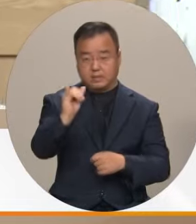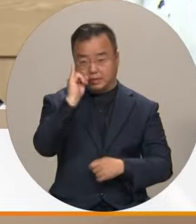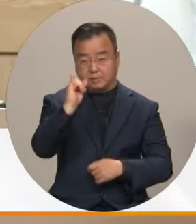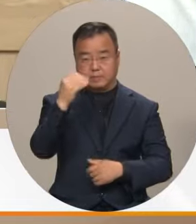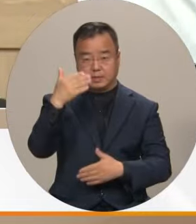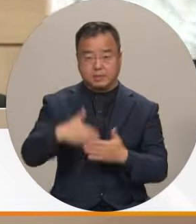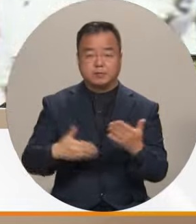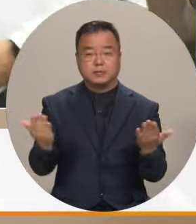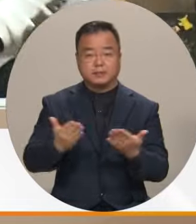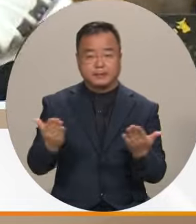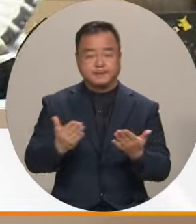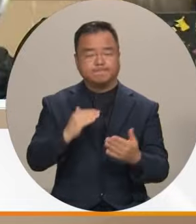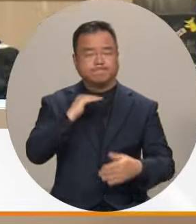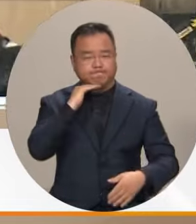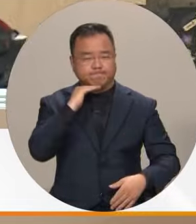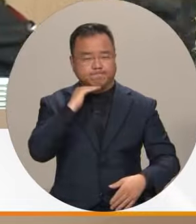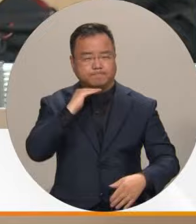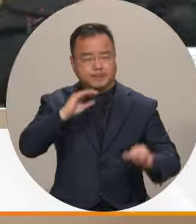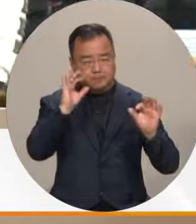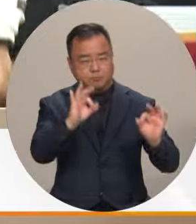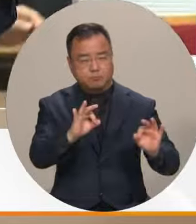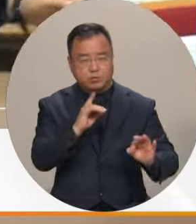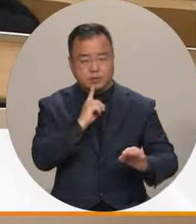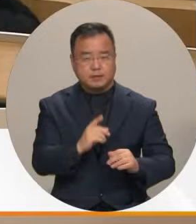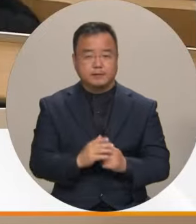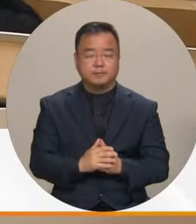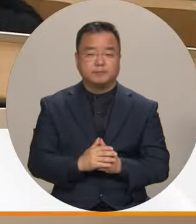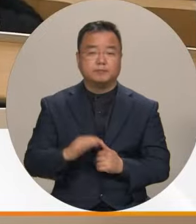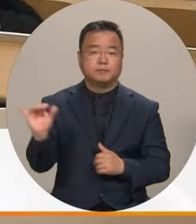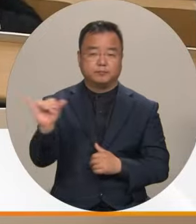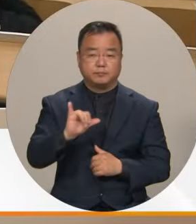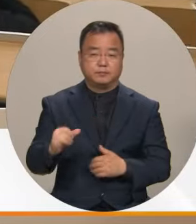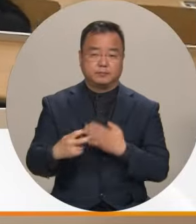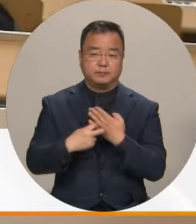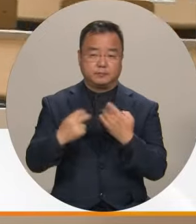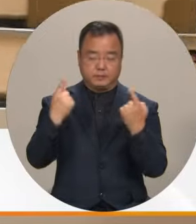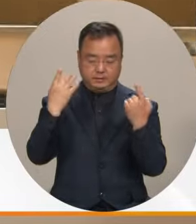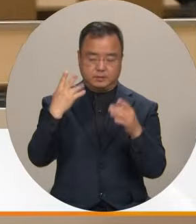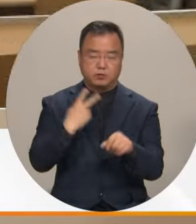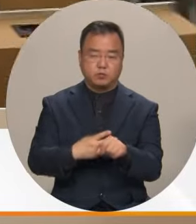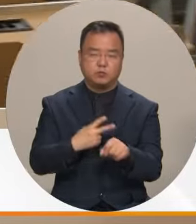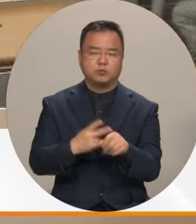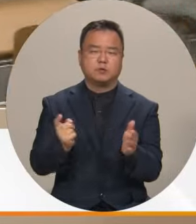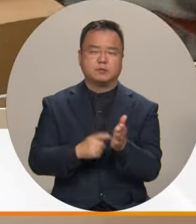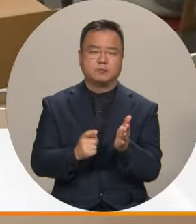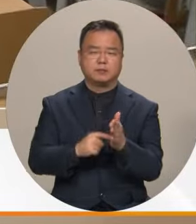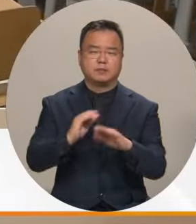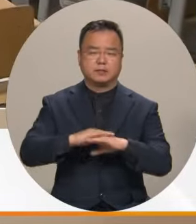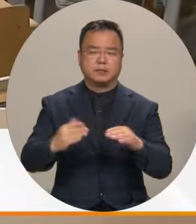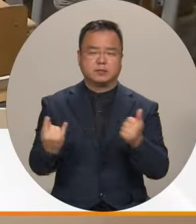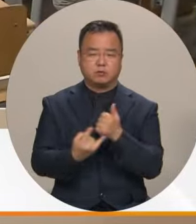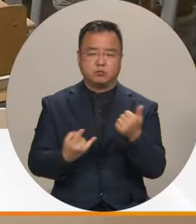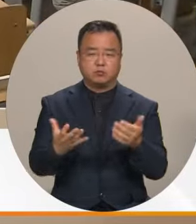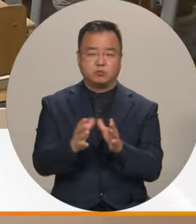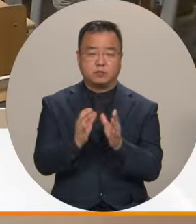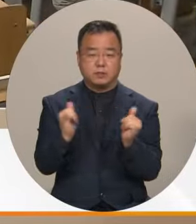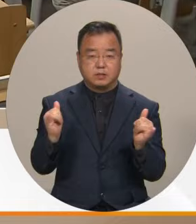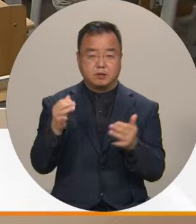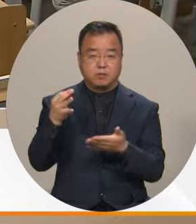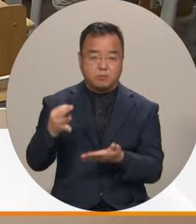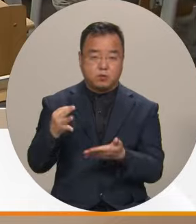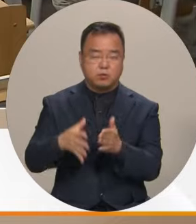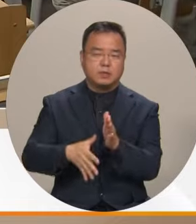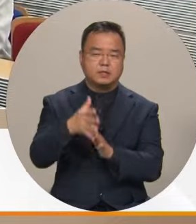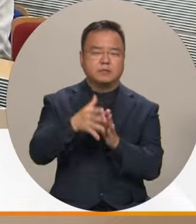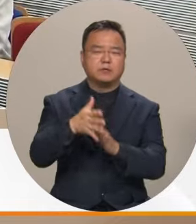사건들도 지켜보겠다고 덧붙였습니다이 전국 의과대학 교수 비상대책 위원회는 어 인력과 비용 시설 등에